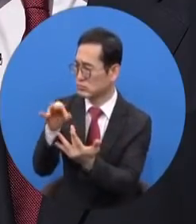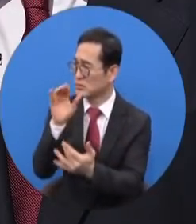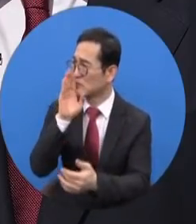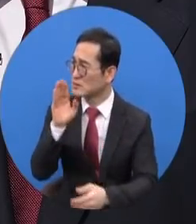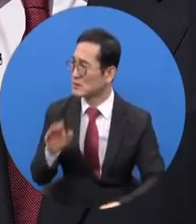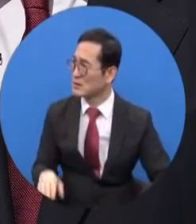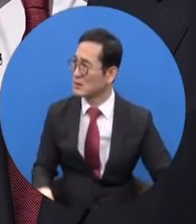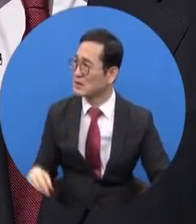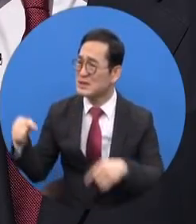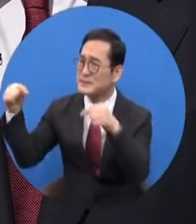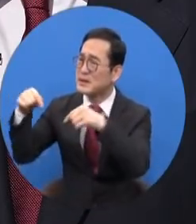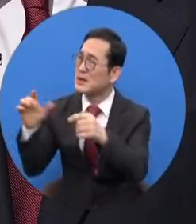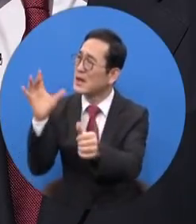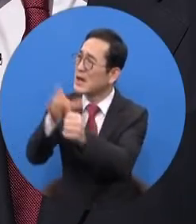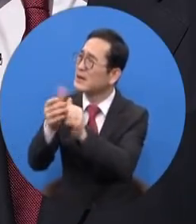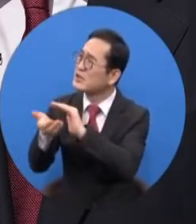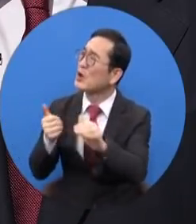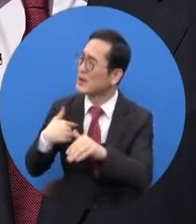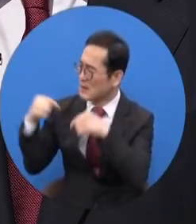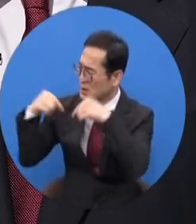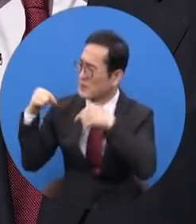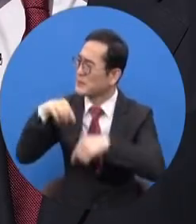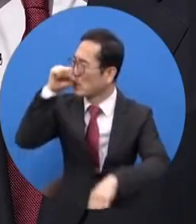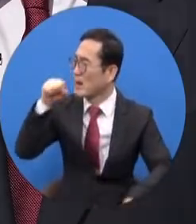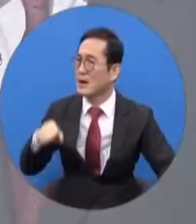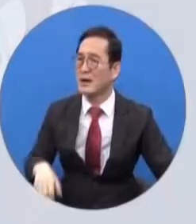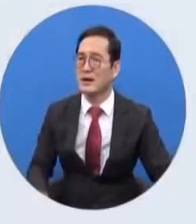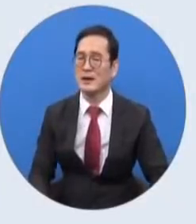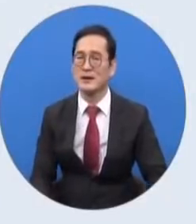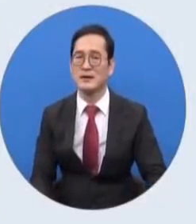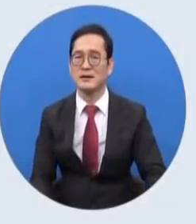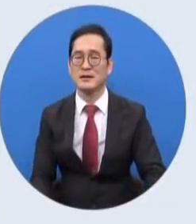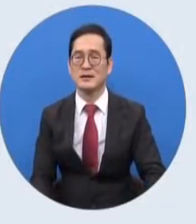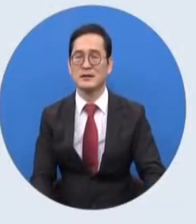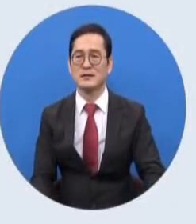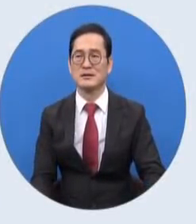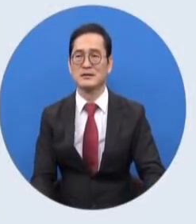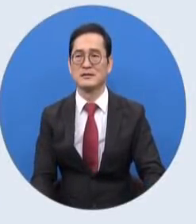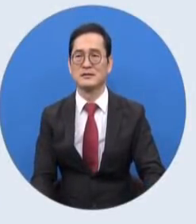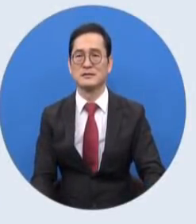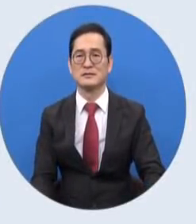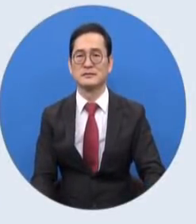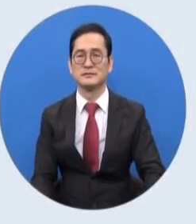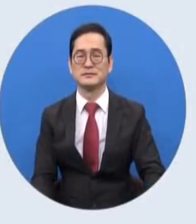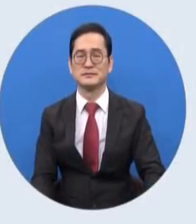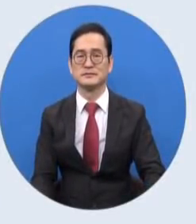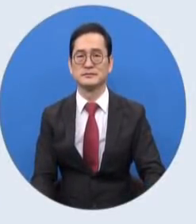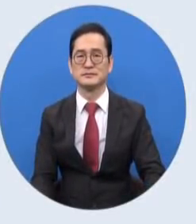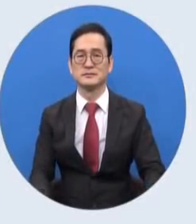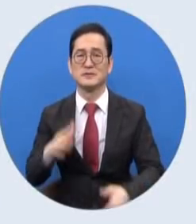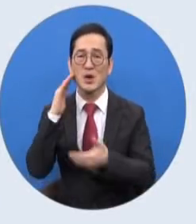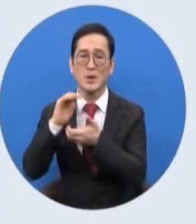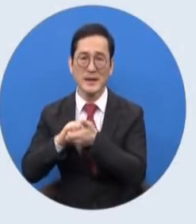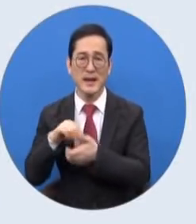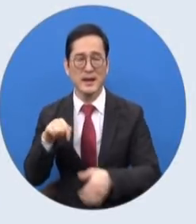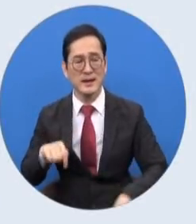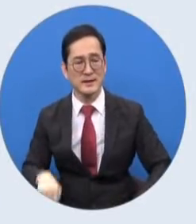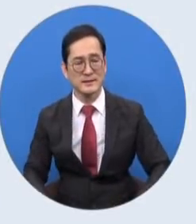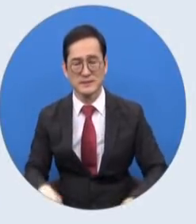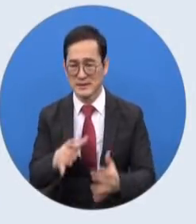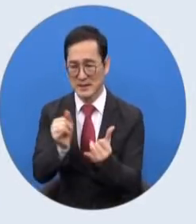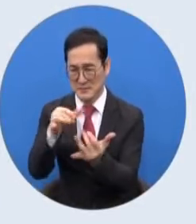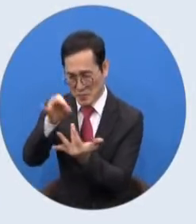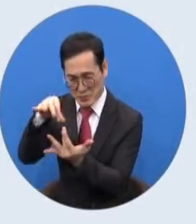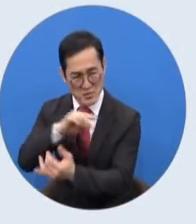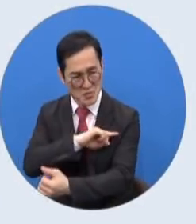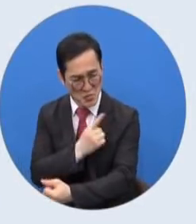측에게 얘기를 했다는 거죠. 자, 여기서도 좀 합의가 안 됐다. 청와대, 인사권과 사면권은 문 대통령에게 있다.